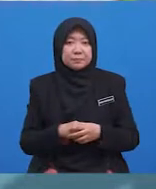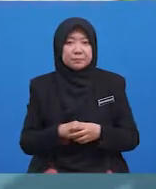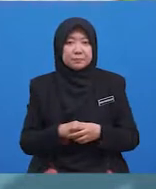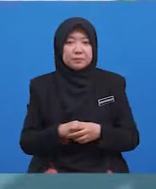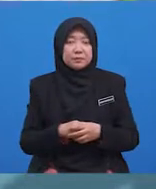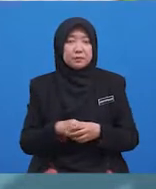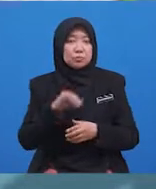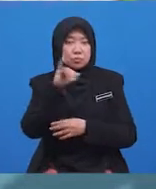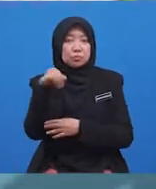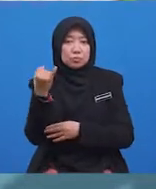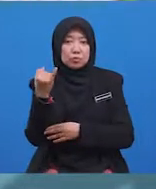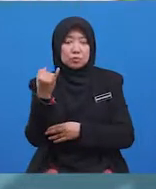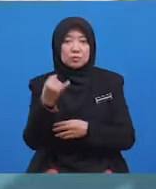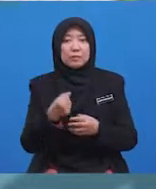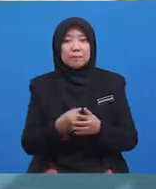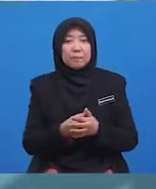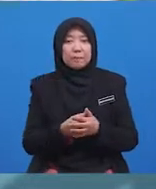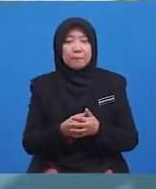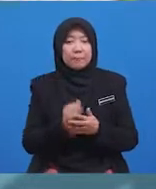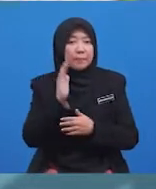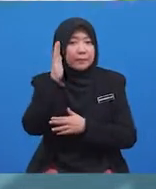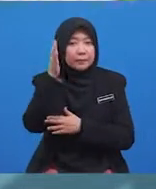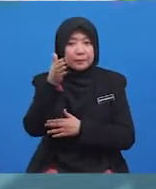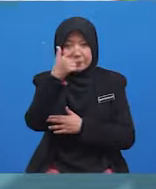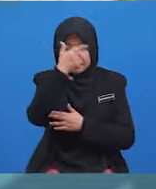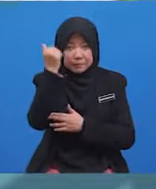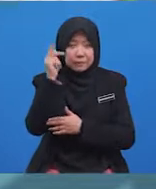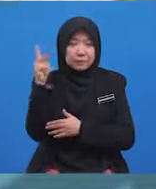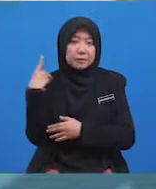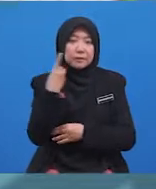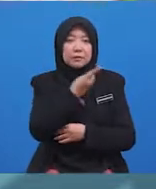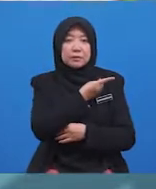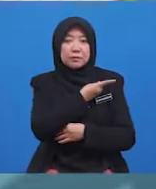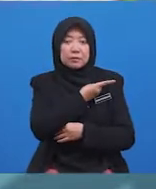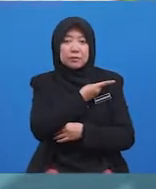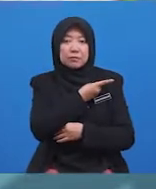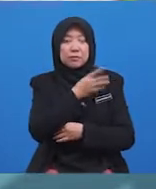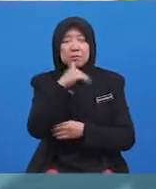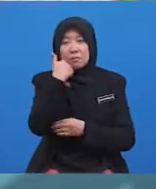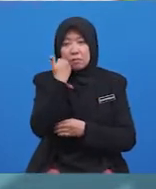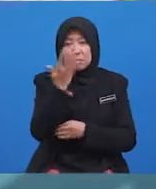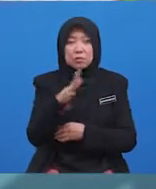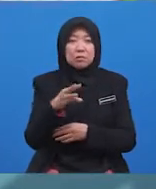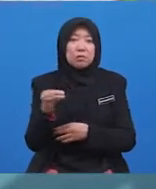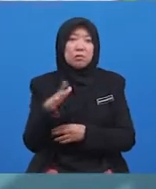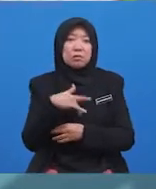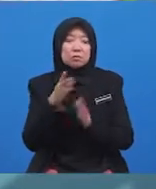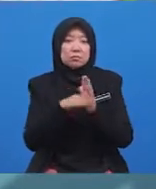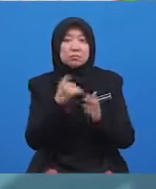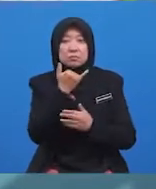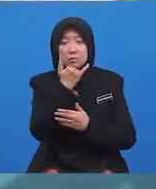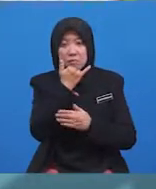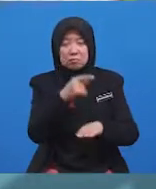juga secara tidak langsung akan menyebabkan kita menanggung malu dan rasa bersalah yang